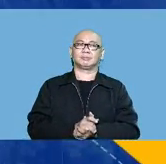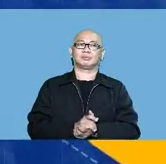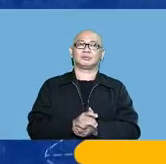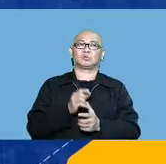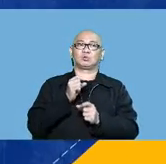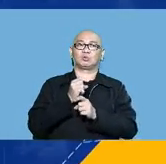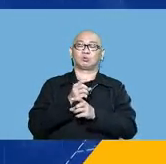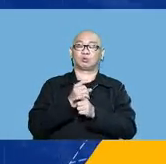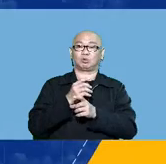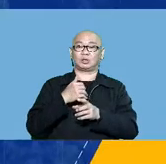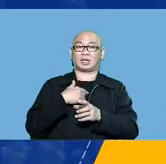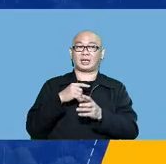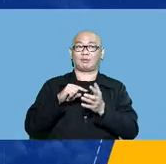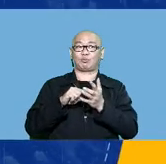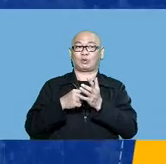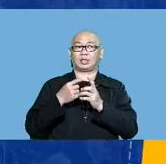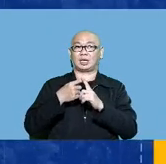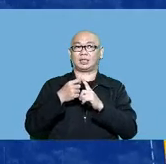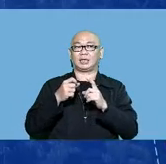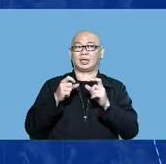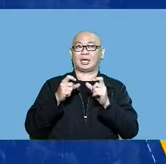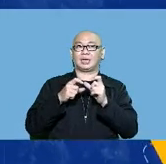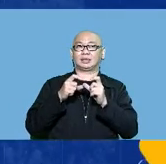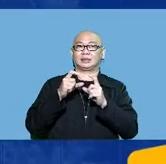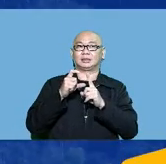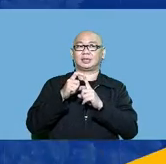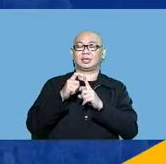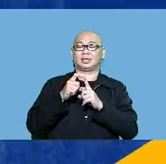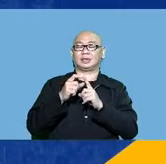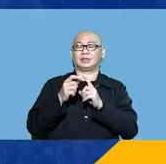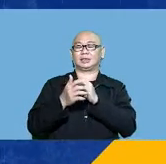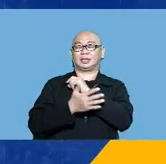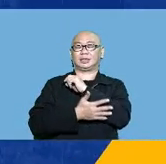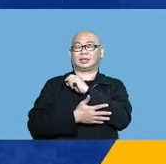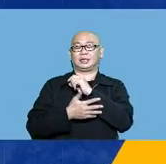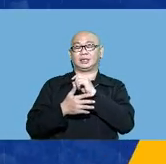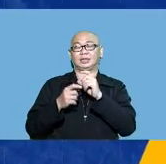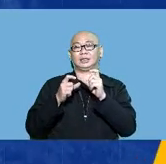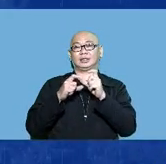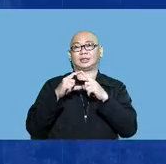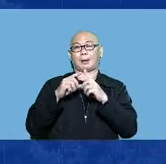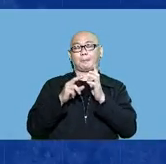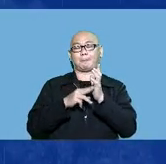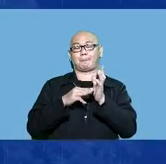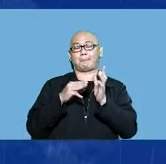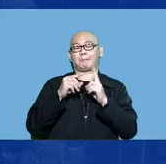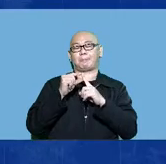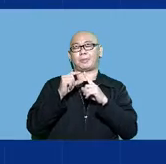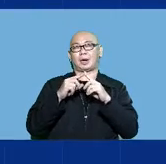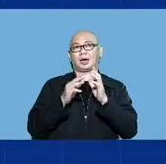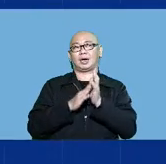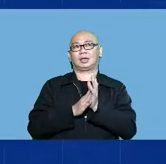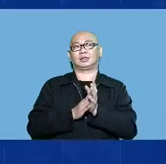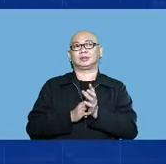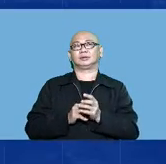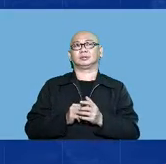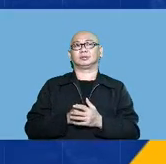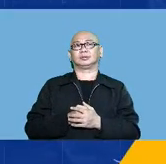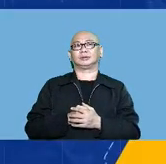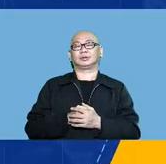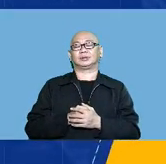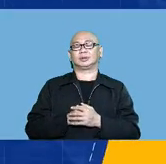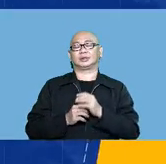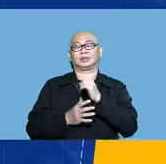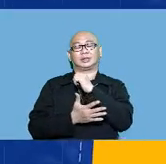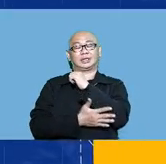Guru-guru saya mulai dari guru SD di SD Negeri Sampangan, di SMP Negeri 13 dan SMA Negeri 6, terima kasih atas bimbingannya.